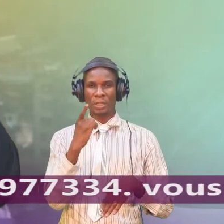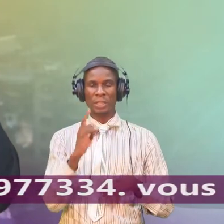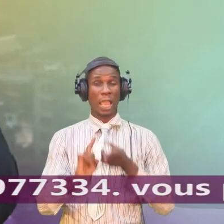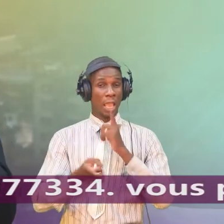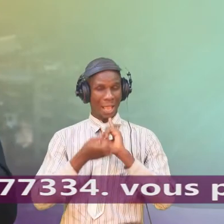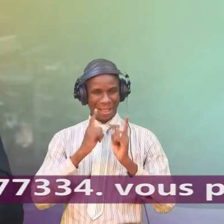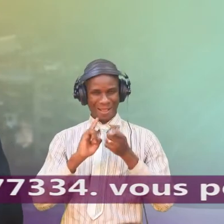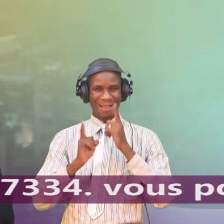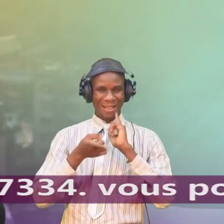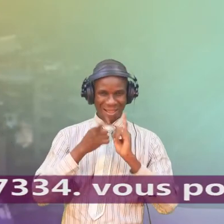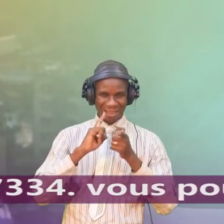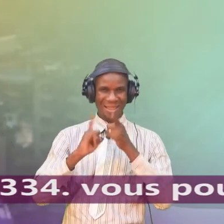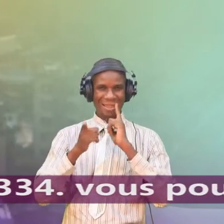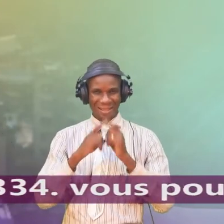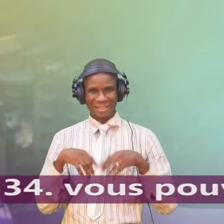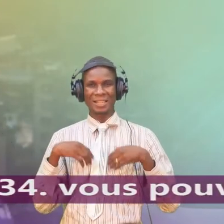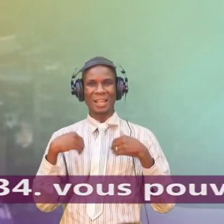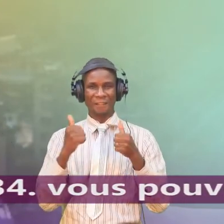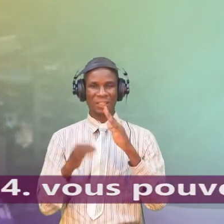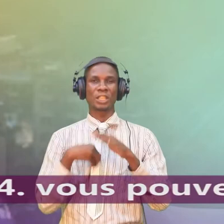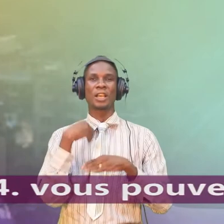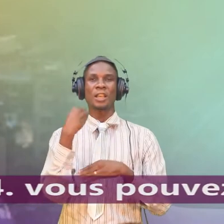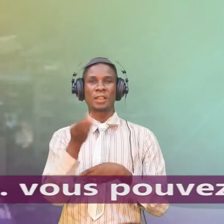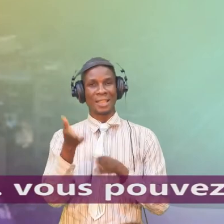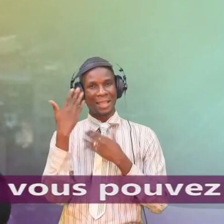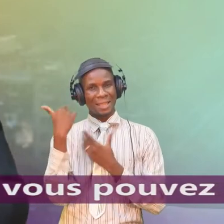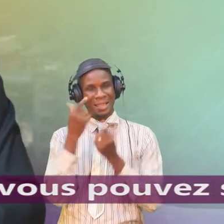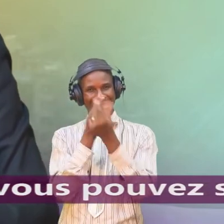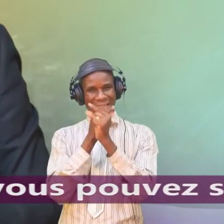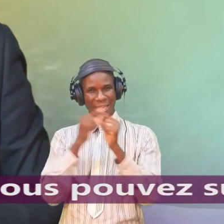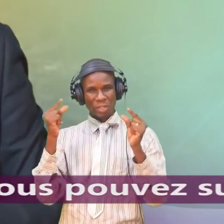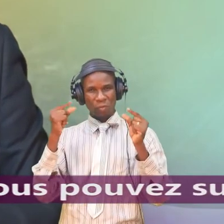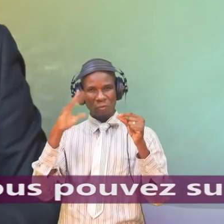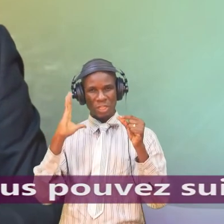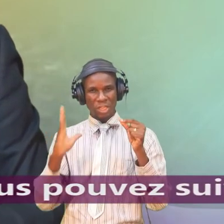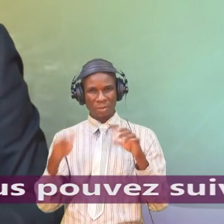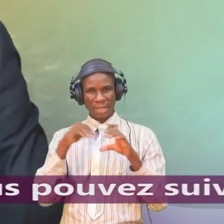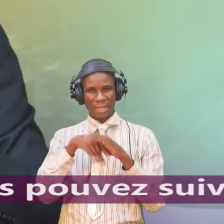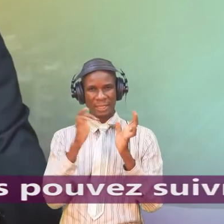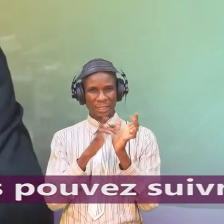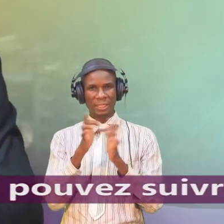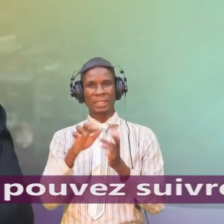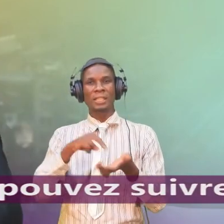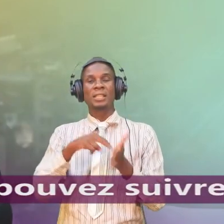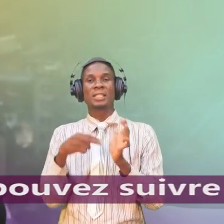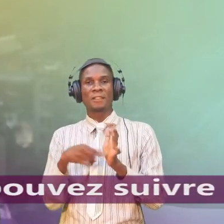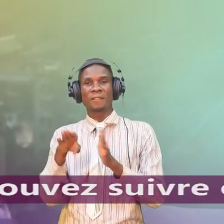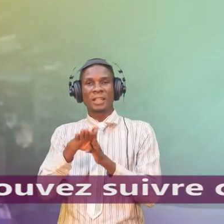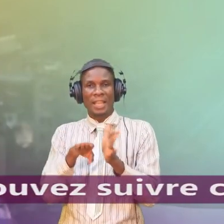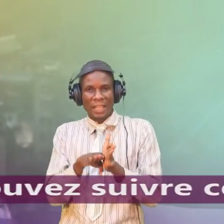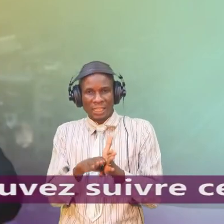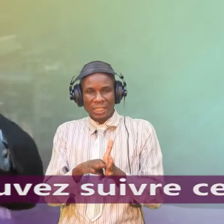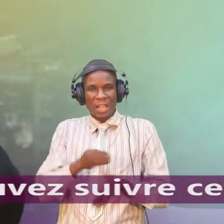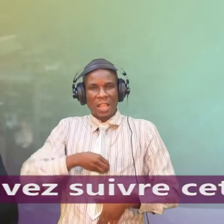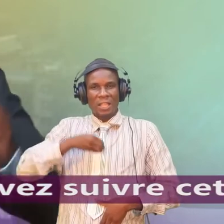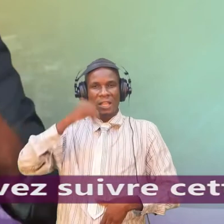tunaona kwamba kuna dini moja tu inaongea kuhusu wokovu bure, ni dini ya